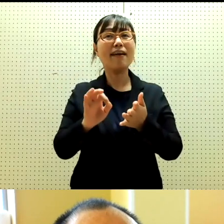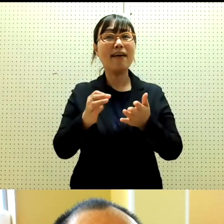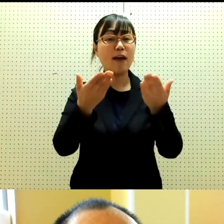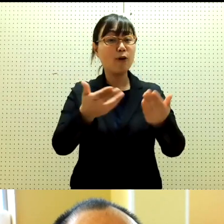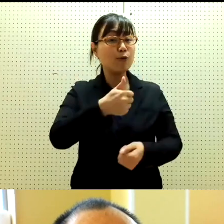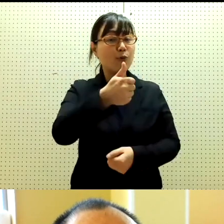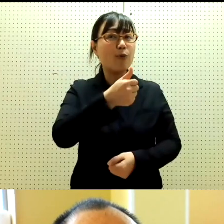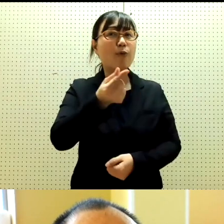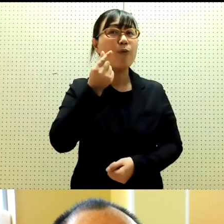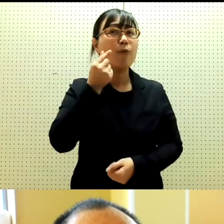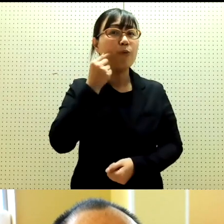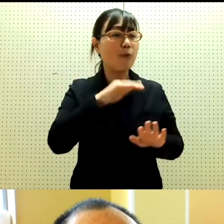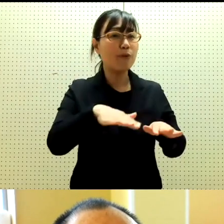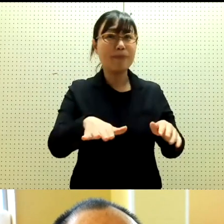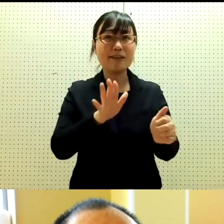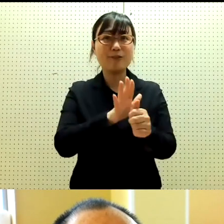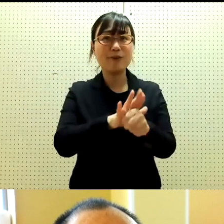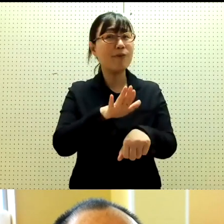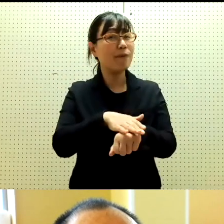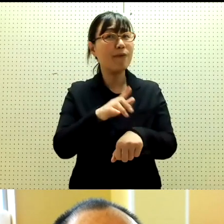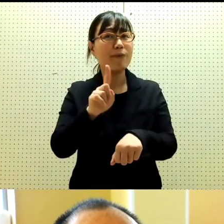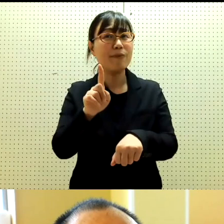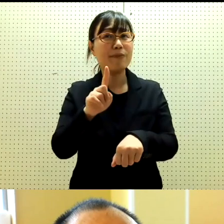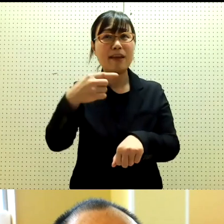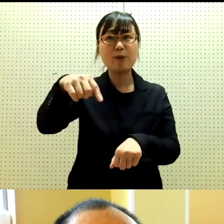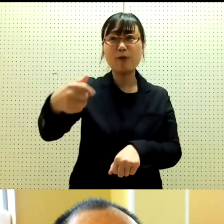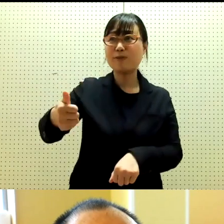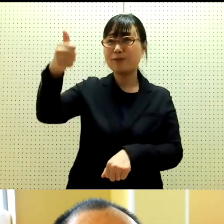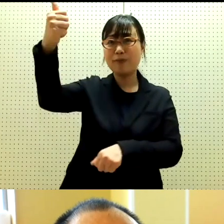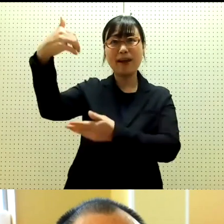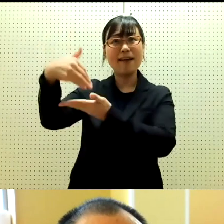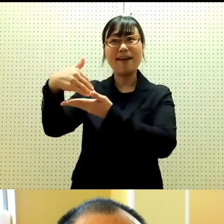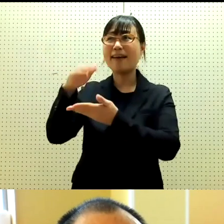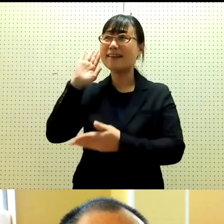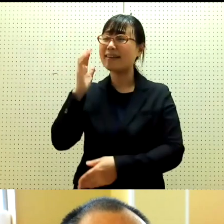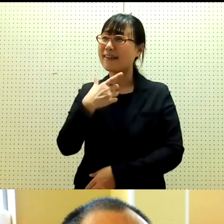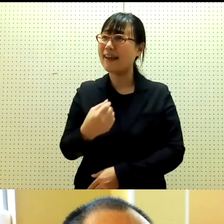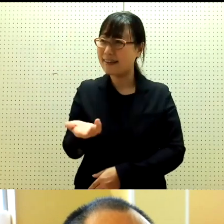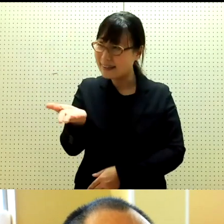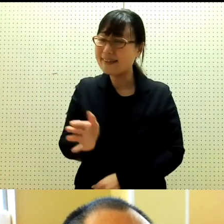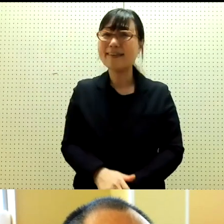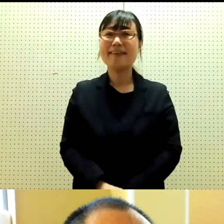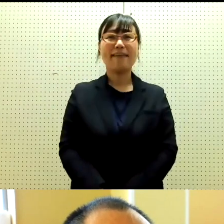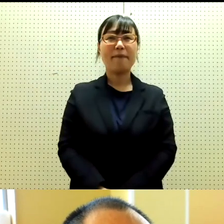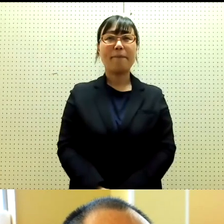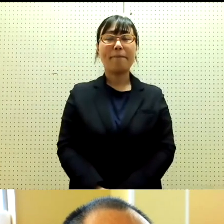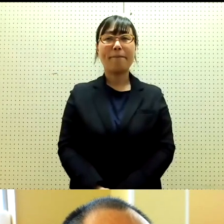ているのかっていうところも含めてちょっと教育長からお話を、ね、伺いたいと思います。いかがですか。